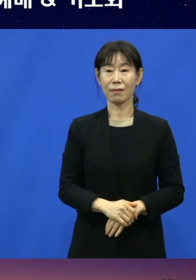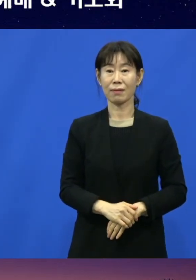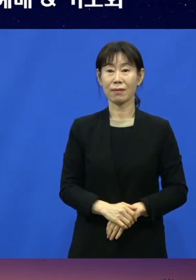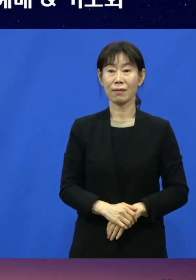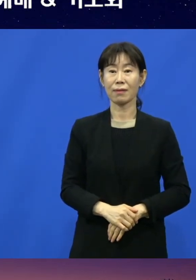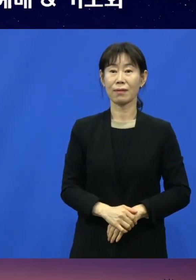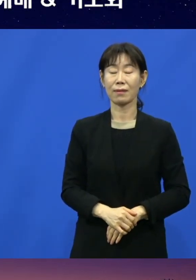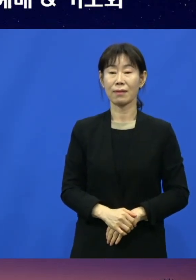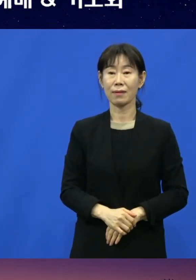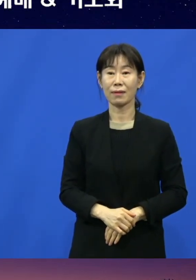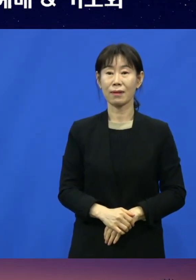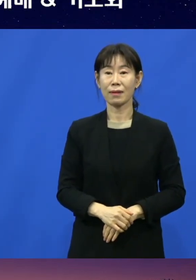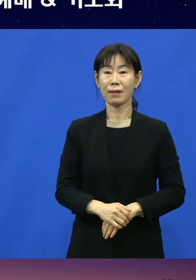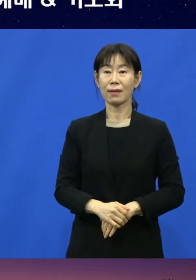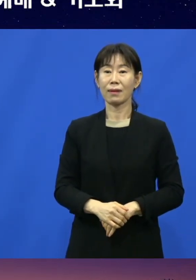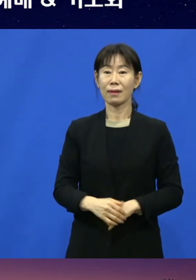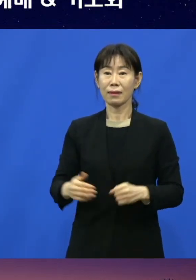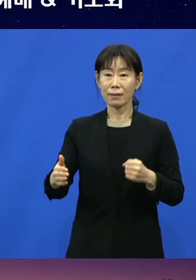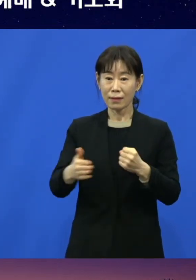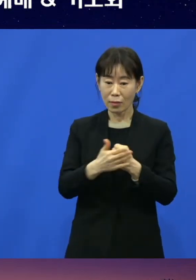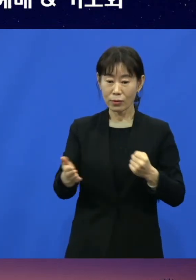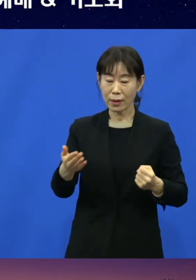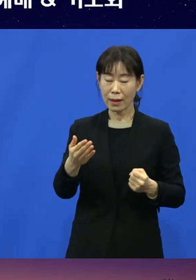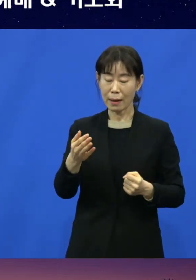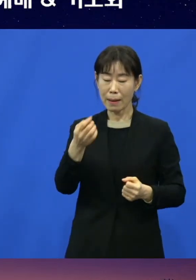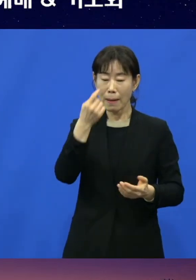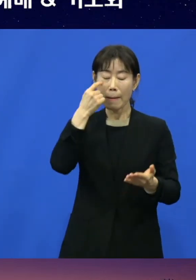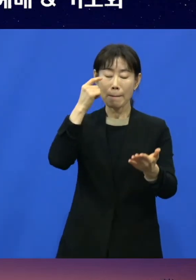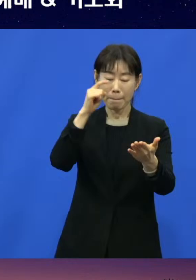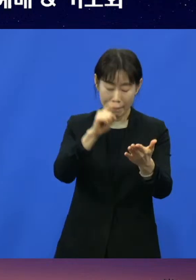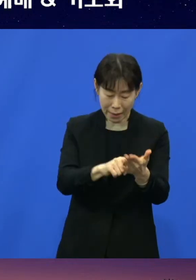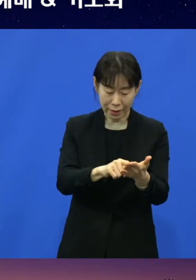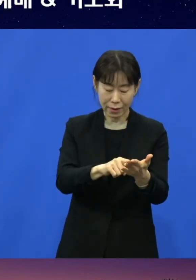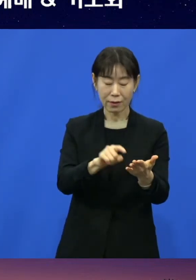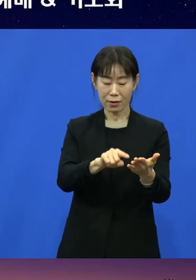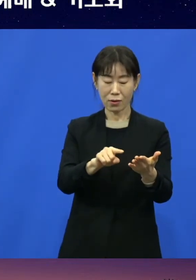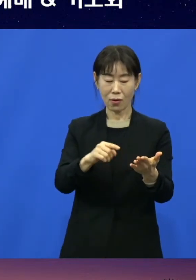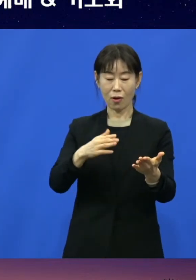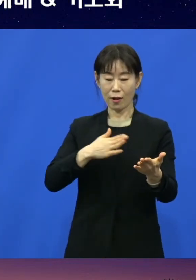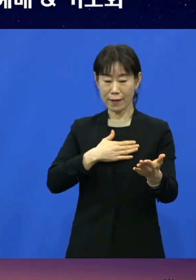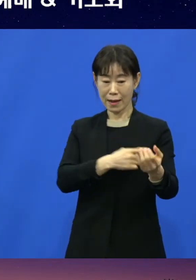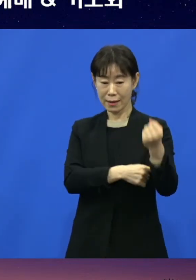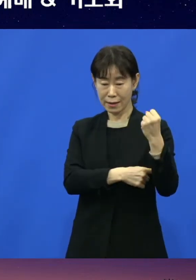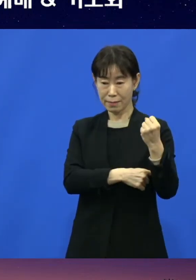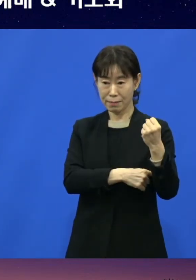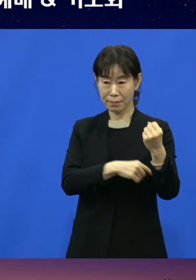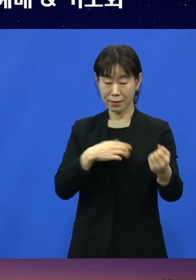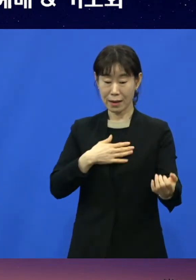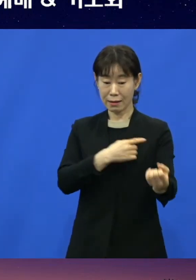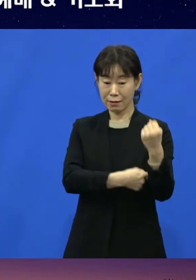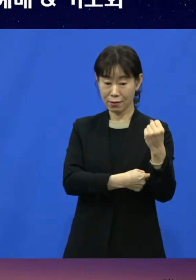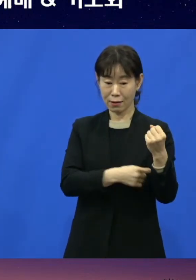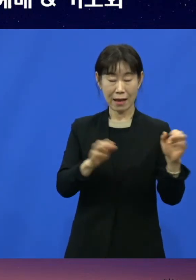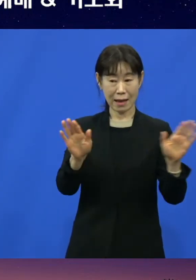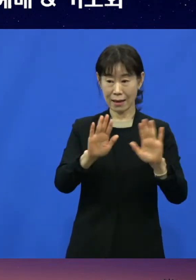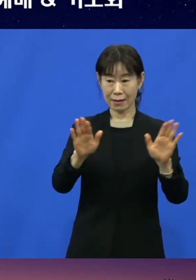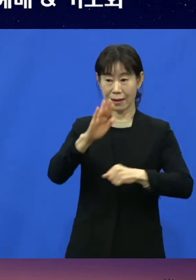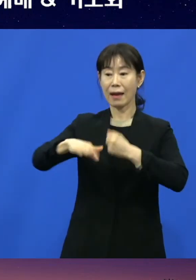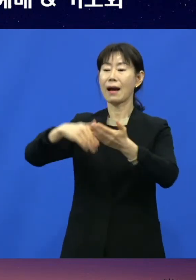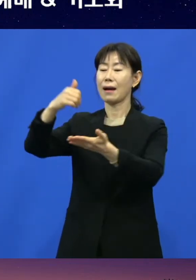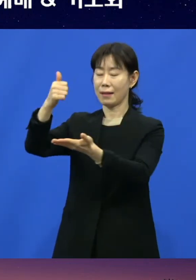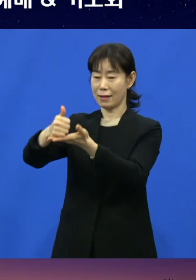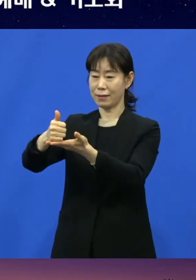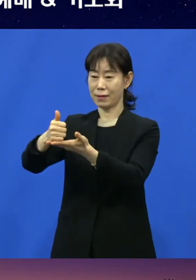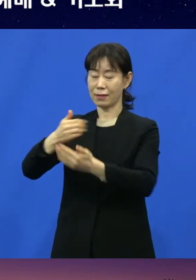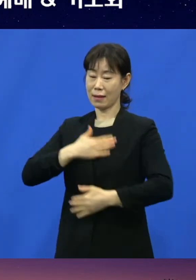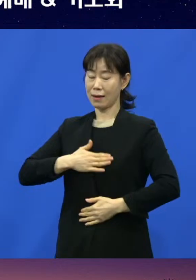내가 아니라 하나님이 보여주신 거예요. 근데 어떤 사람은 그걸 못 본 것인데 어떤 사람이